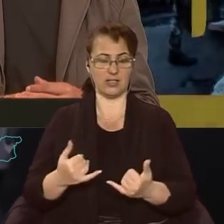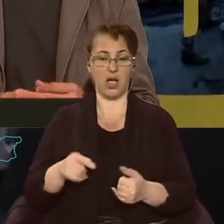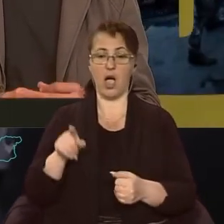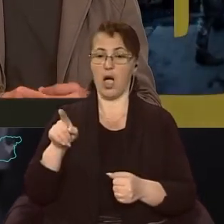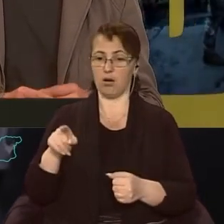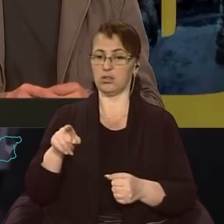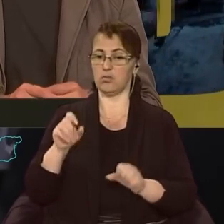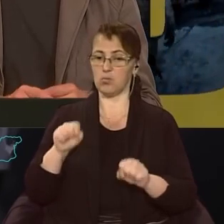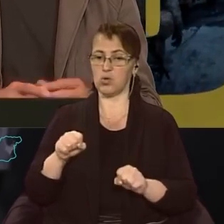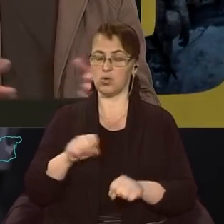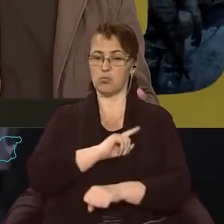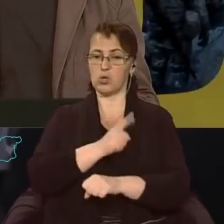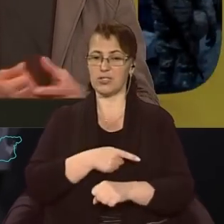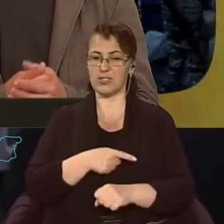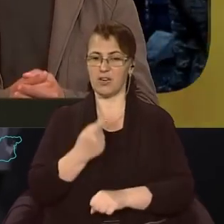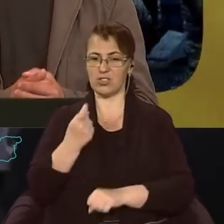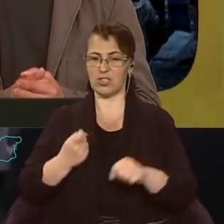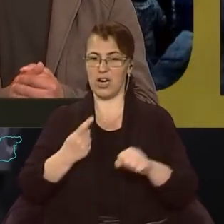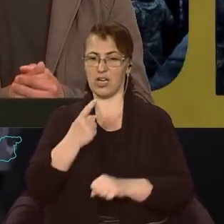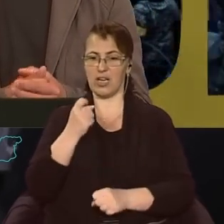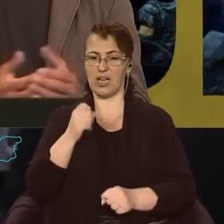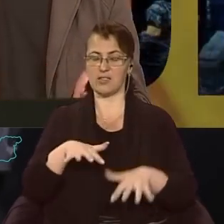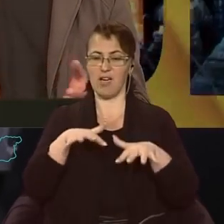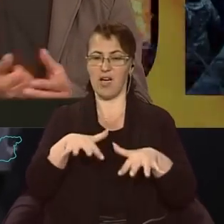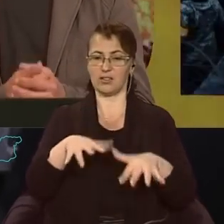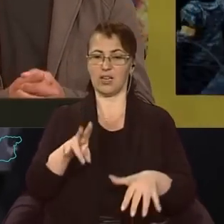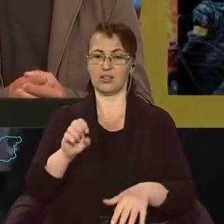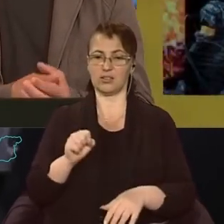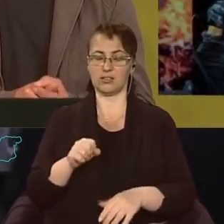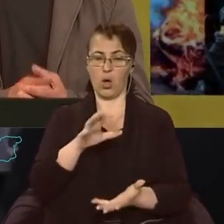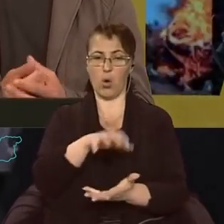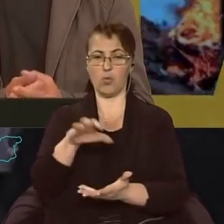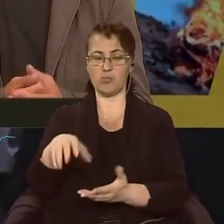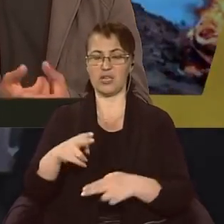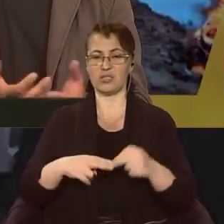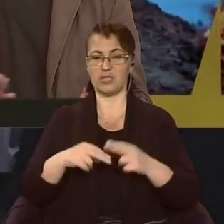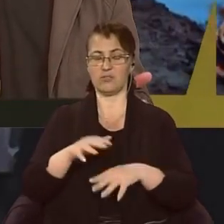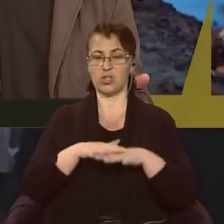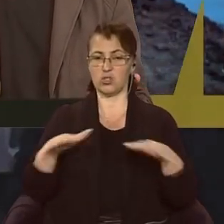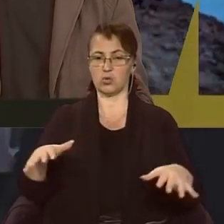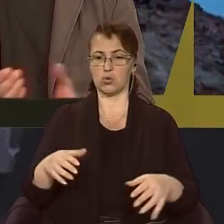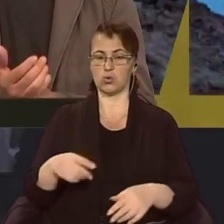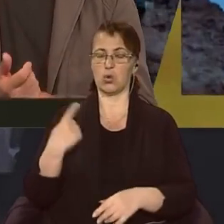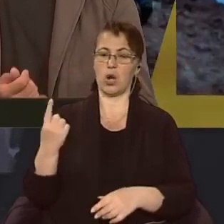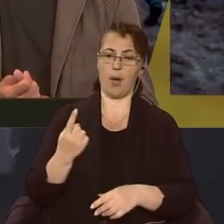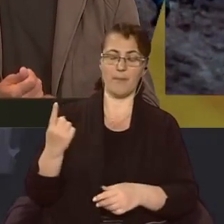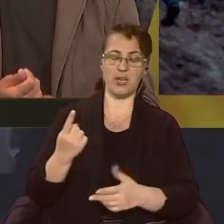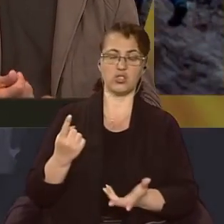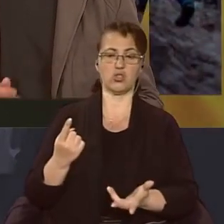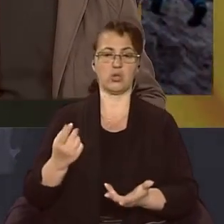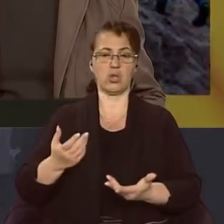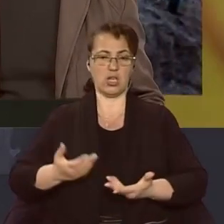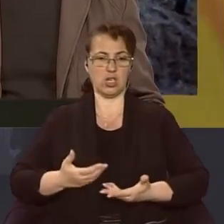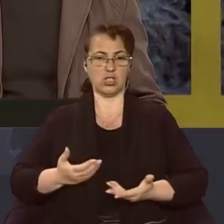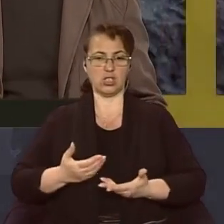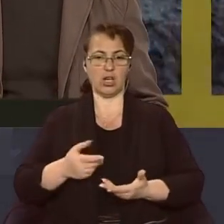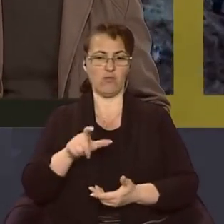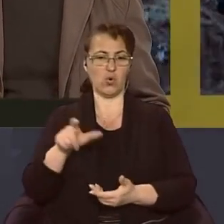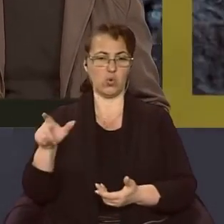ракетні атаки на об'єкти інфраструктури, цивільної, військової, власне те, що ми бачимо